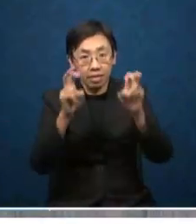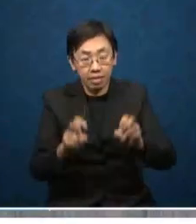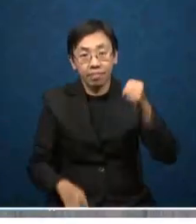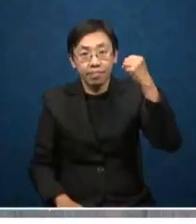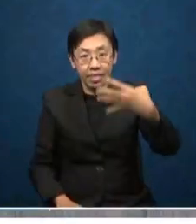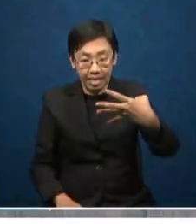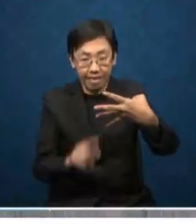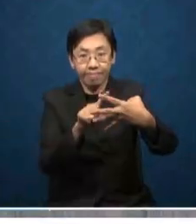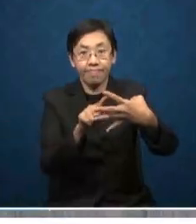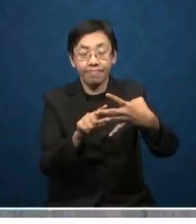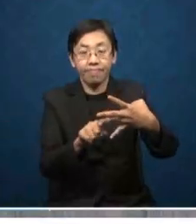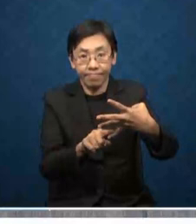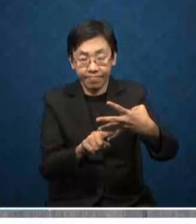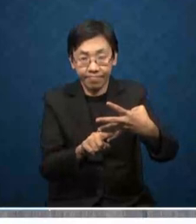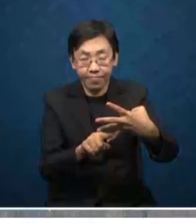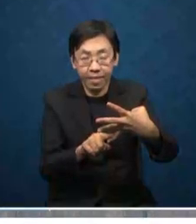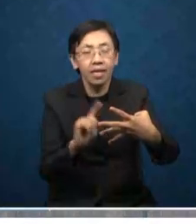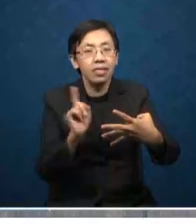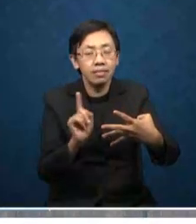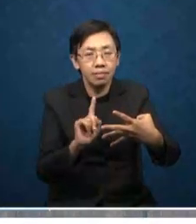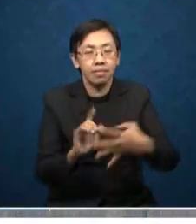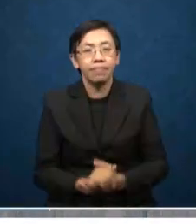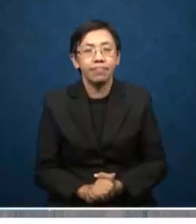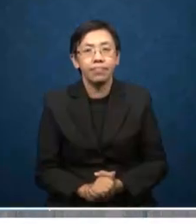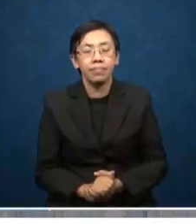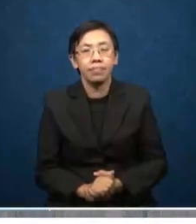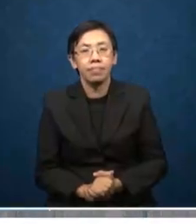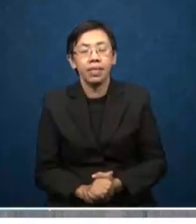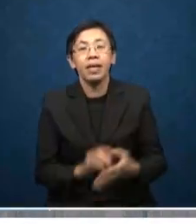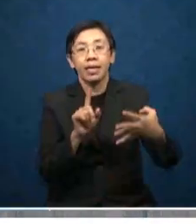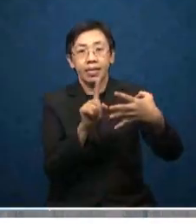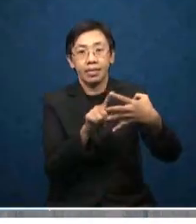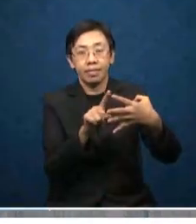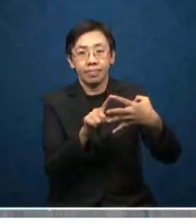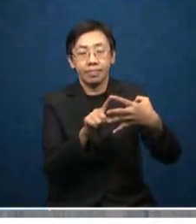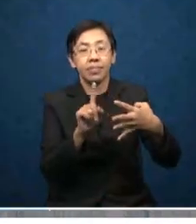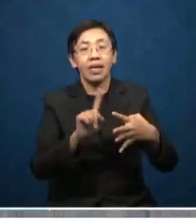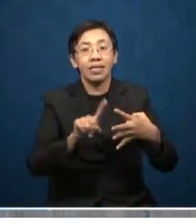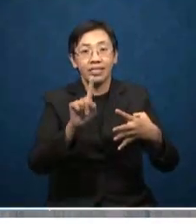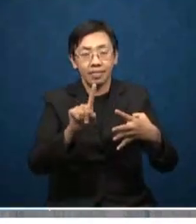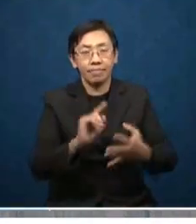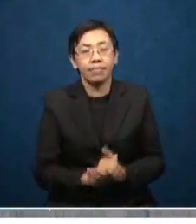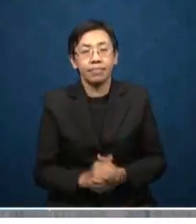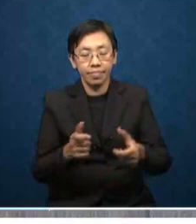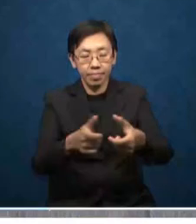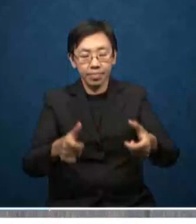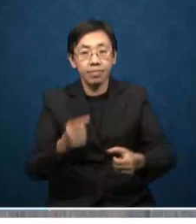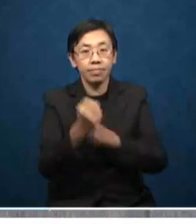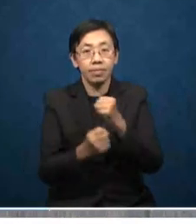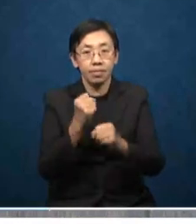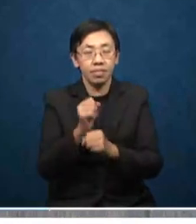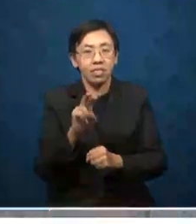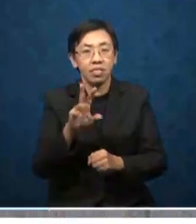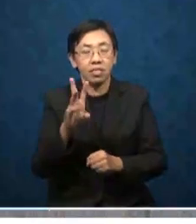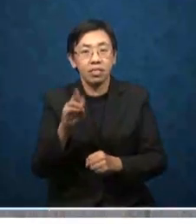ศาลปกครองและสำนักงานศาลปกครองก็คือในประเด็นที่ 1ที่ปรากฏตามรายงานประจำปี